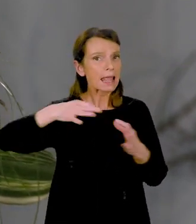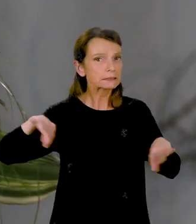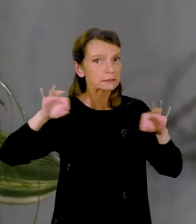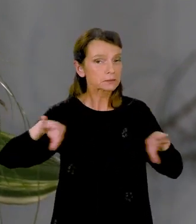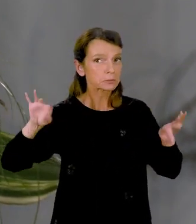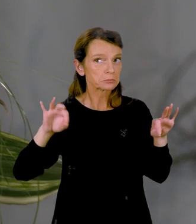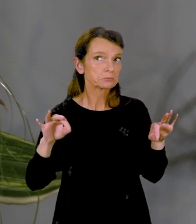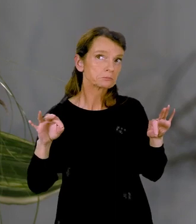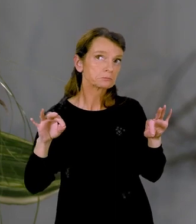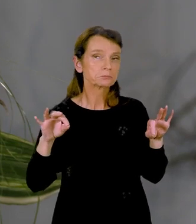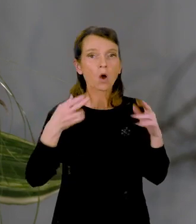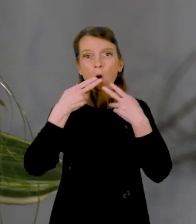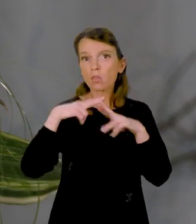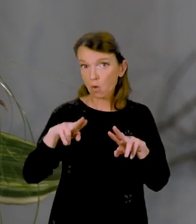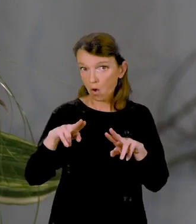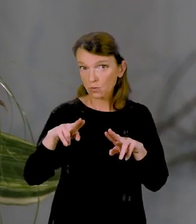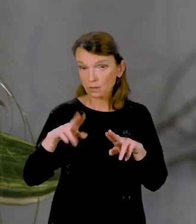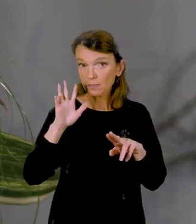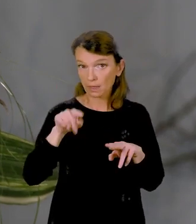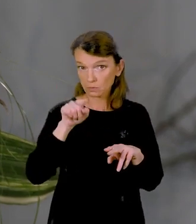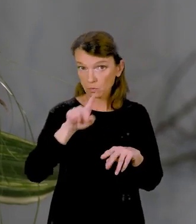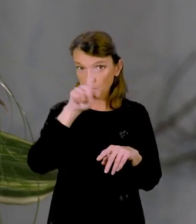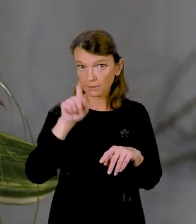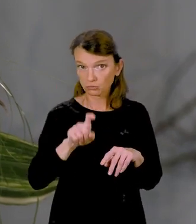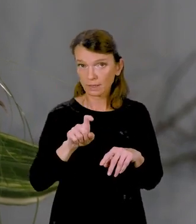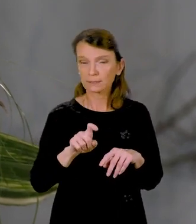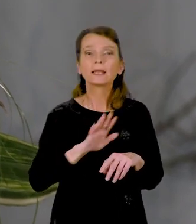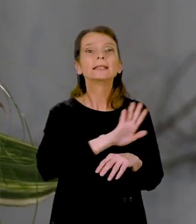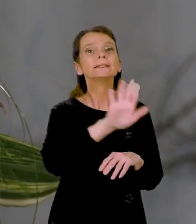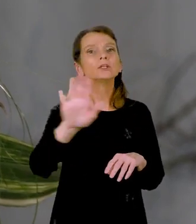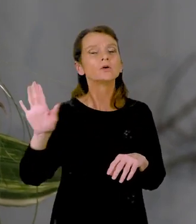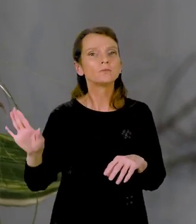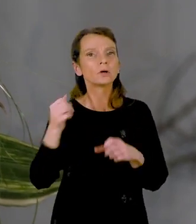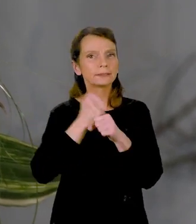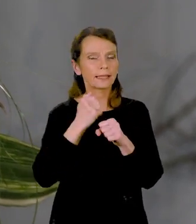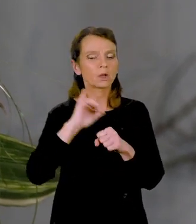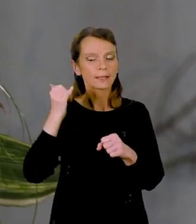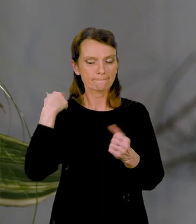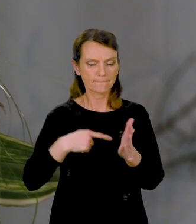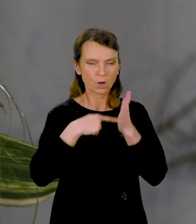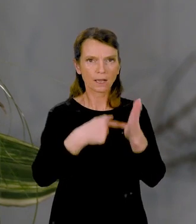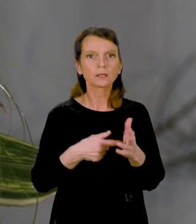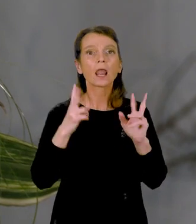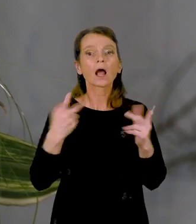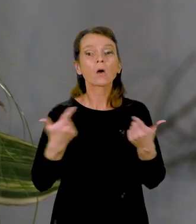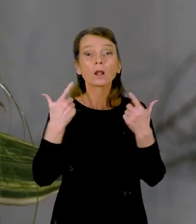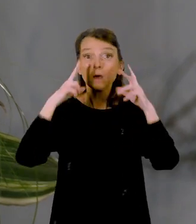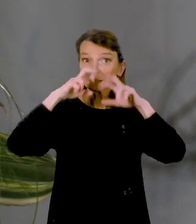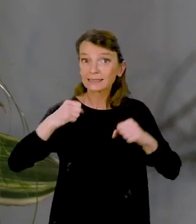Odgovor na to vprašanje je: njihovo delo je izkazalo, kako lahko raziskovalna dejavnost,